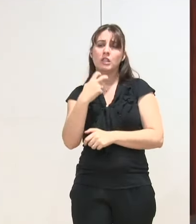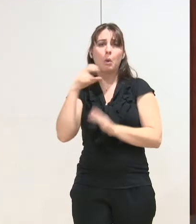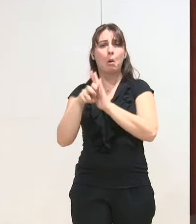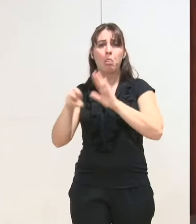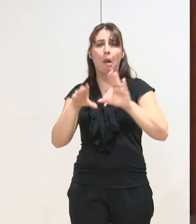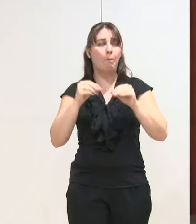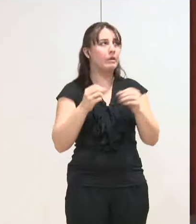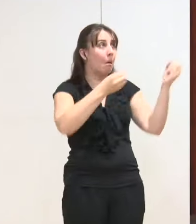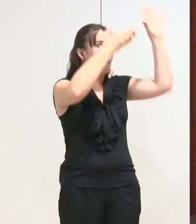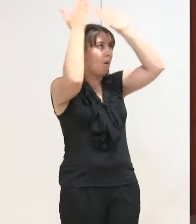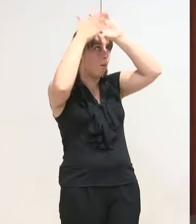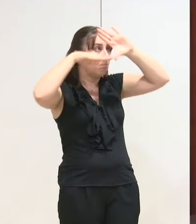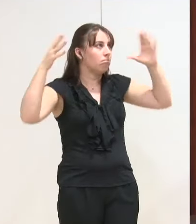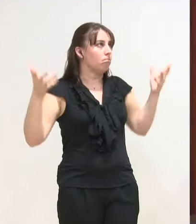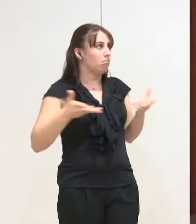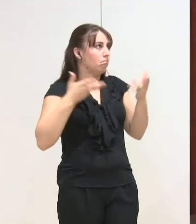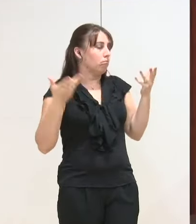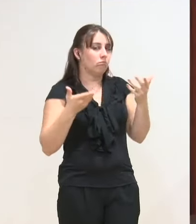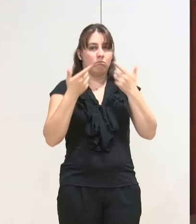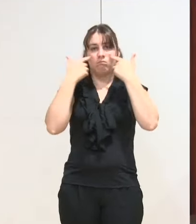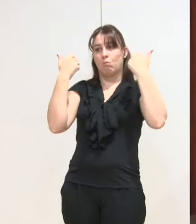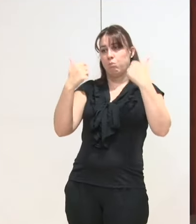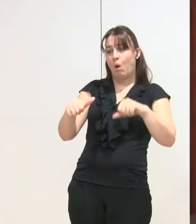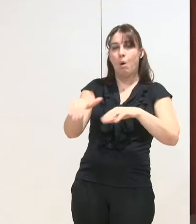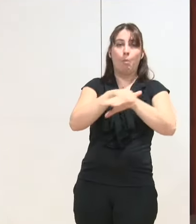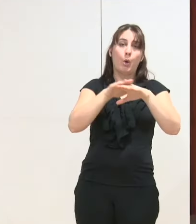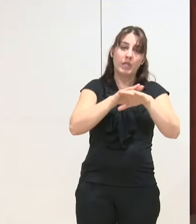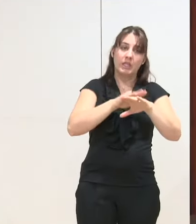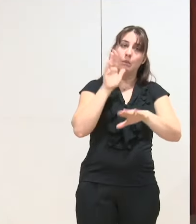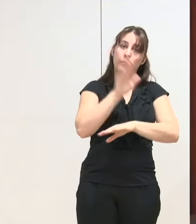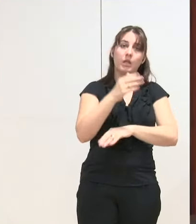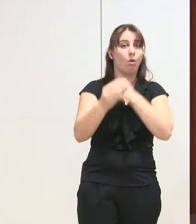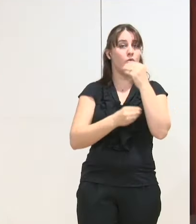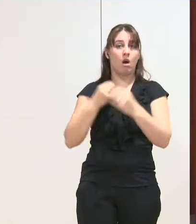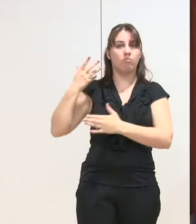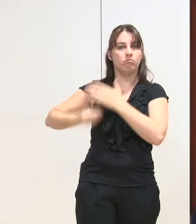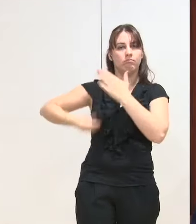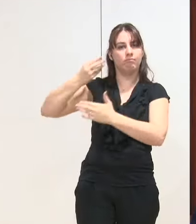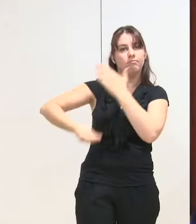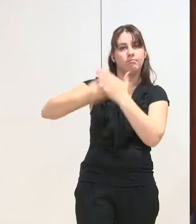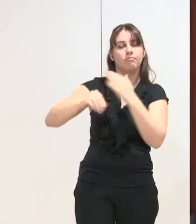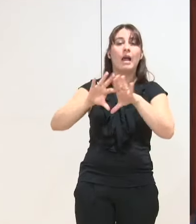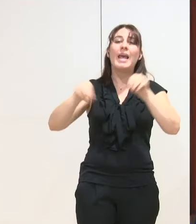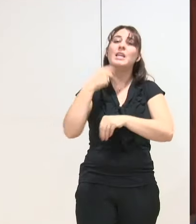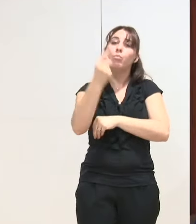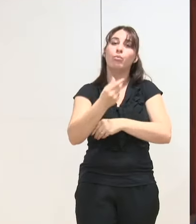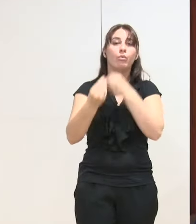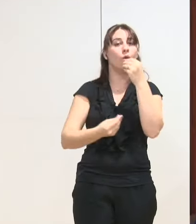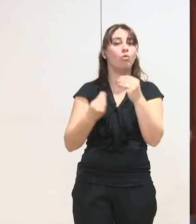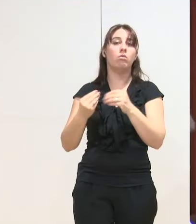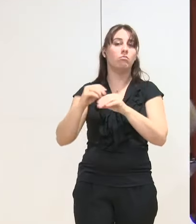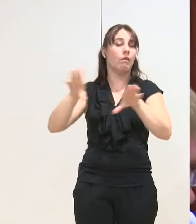reflètent les priorités politiques ou les absences de politiques menées par votre équipe ou par une autre